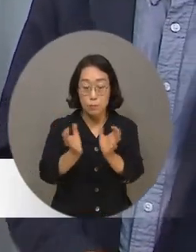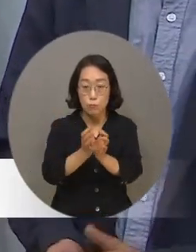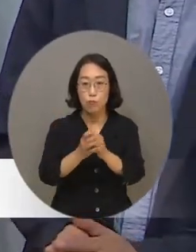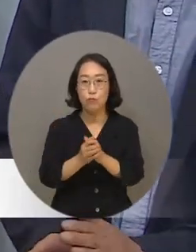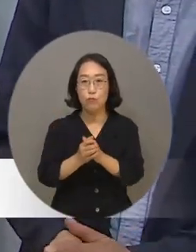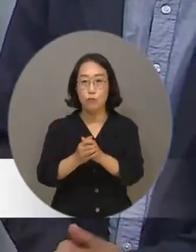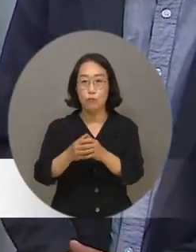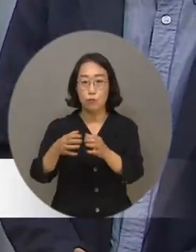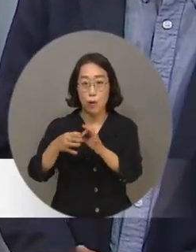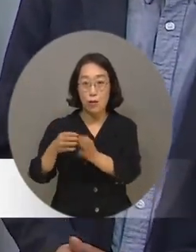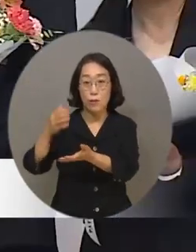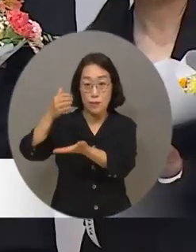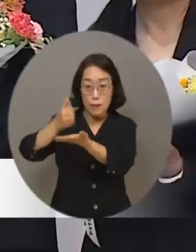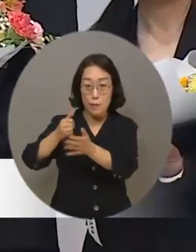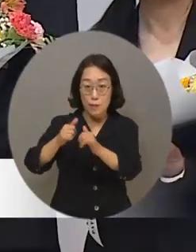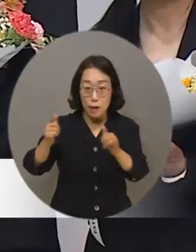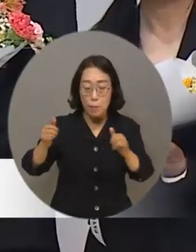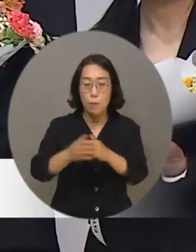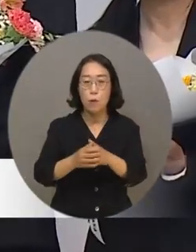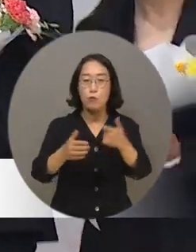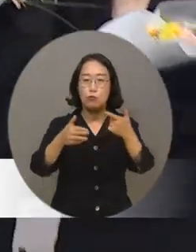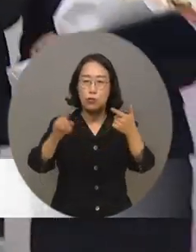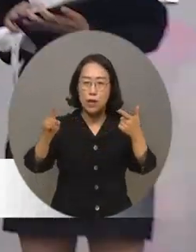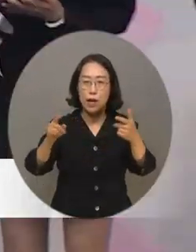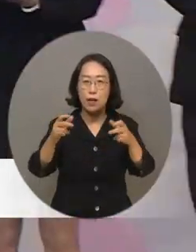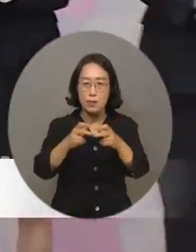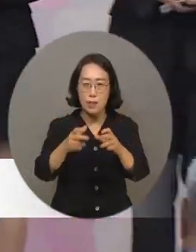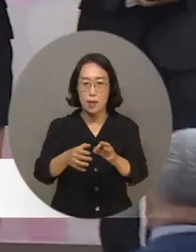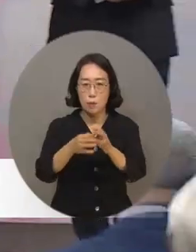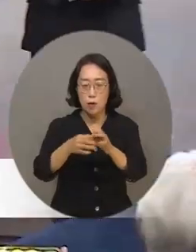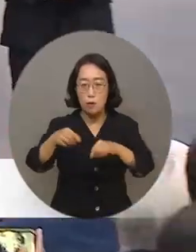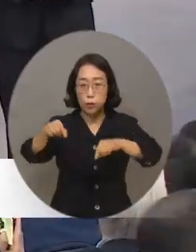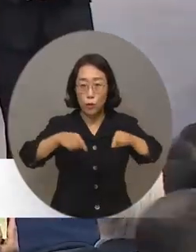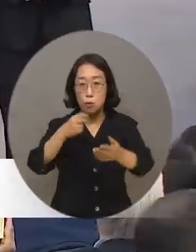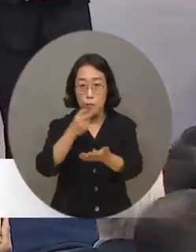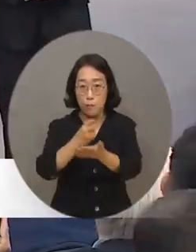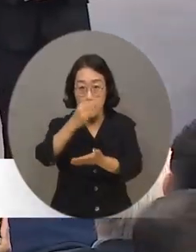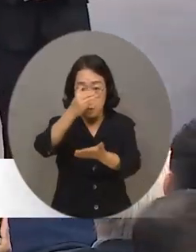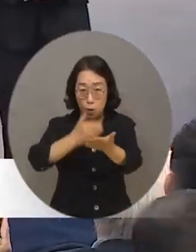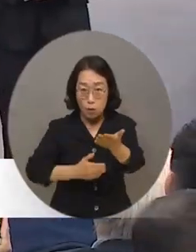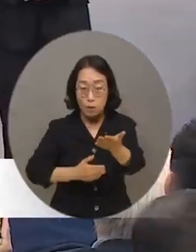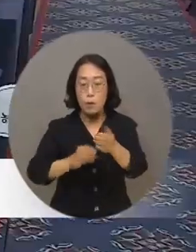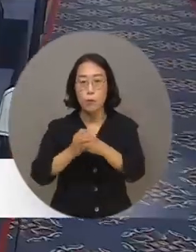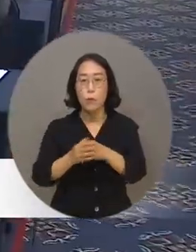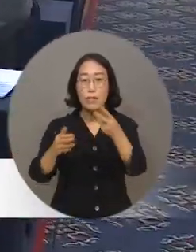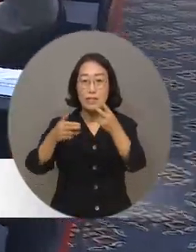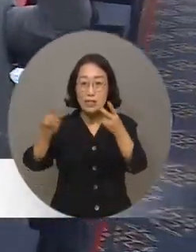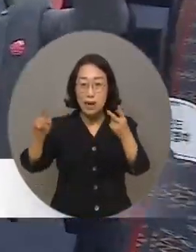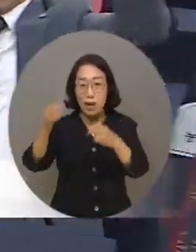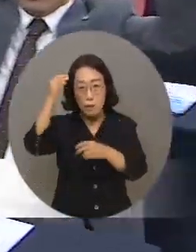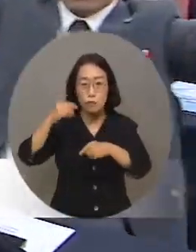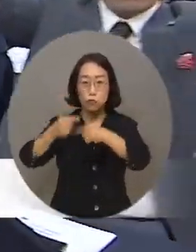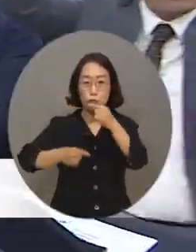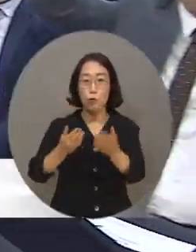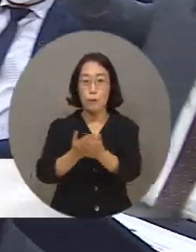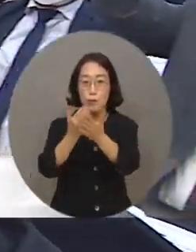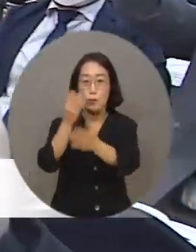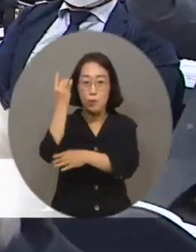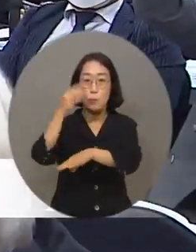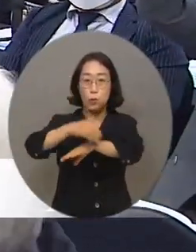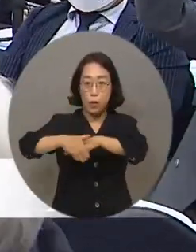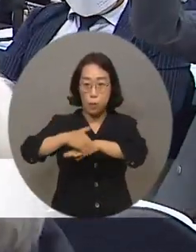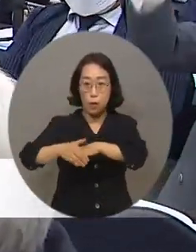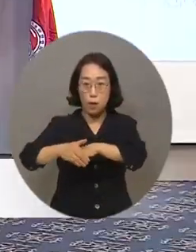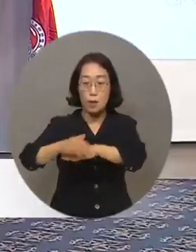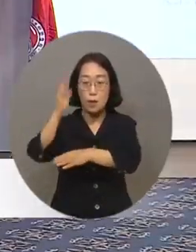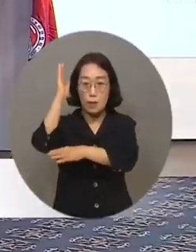정책국장은 이날 정부의 제6차 장애인 정책 종합계획에 담긴 관련 정책과 제2차 한국 수업 발전 기본계획